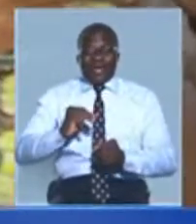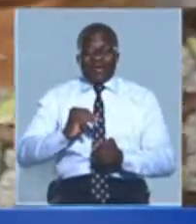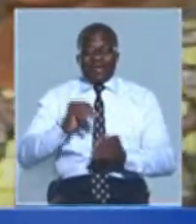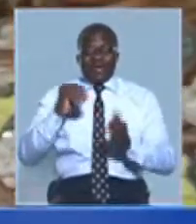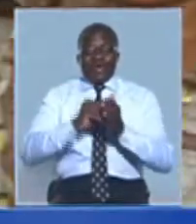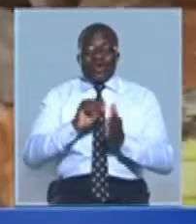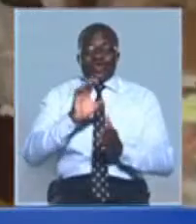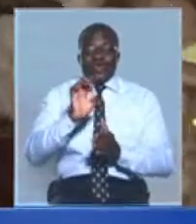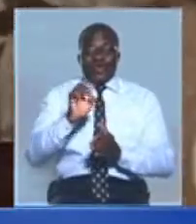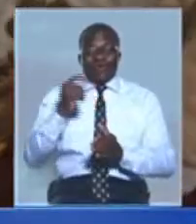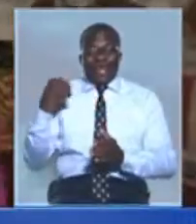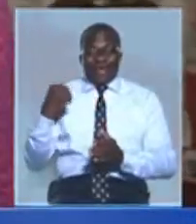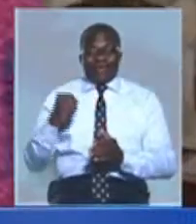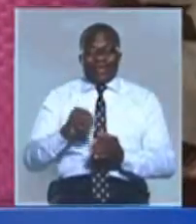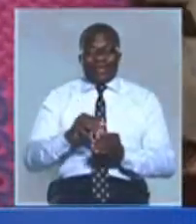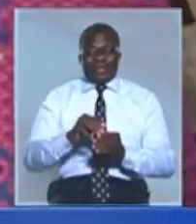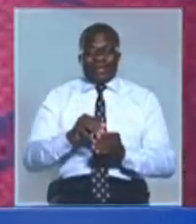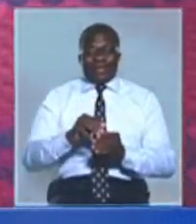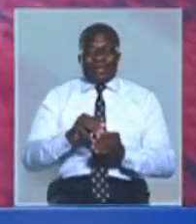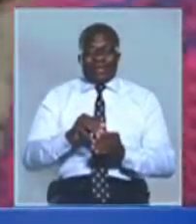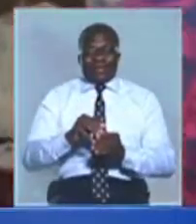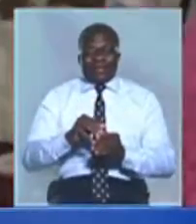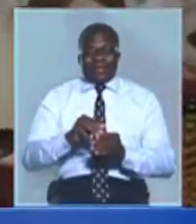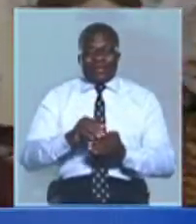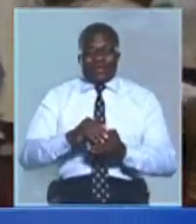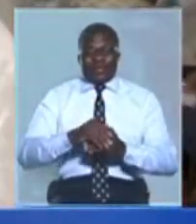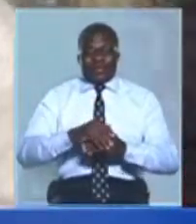contre 9 précédemment.